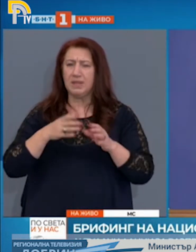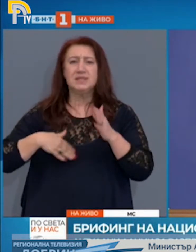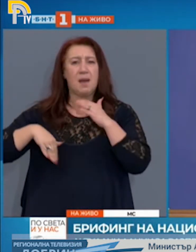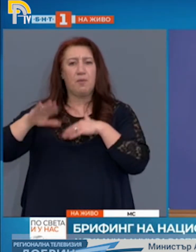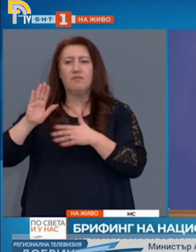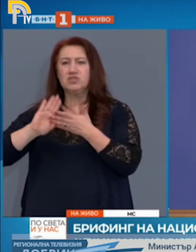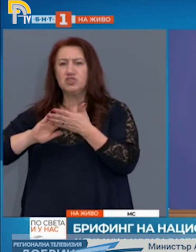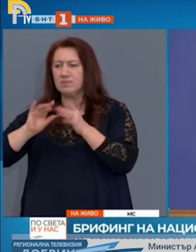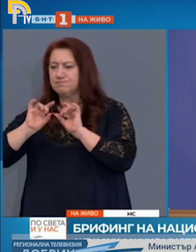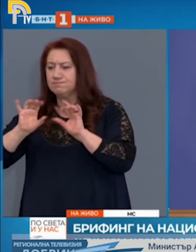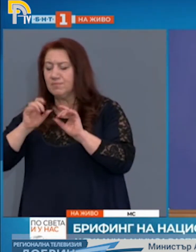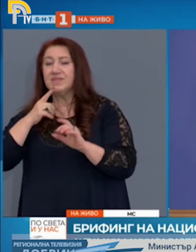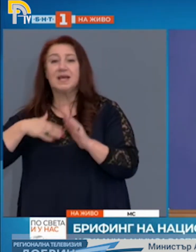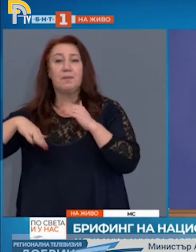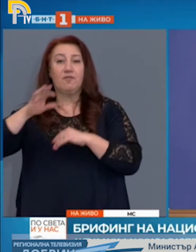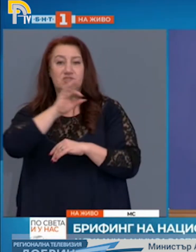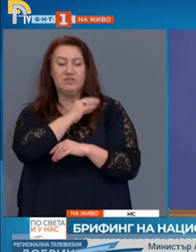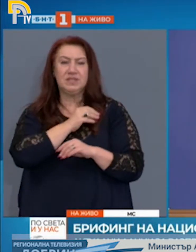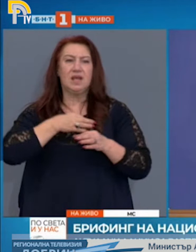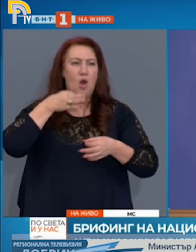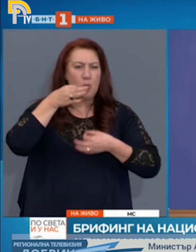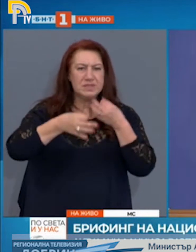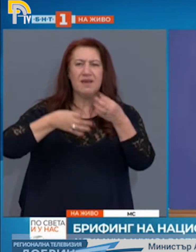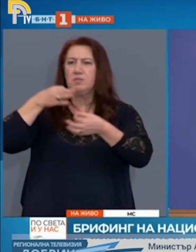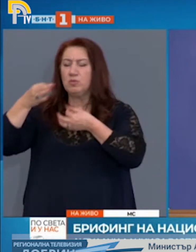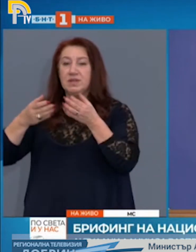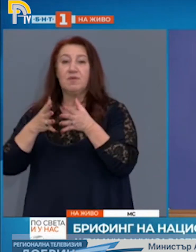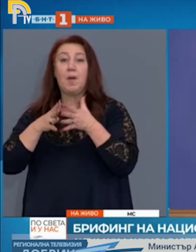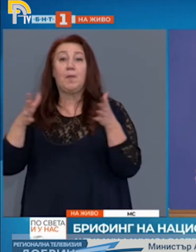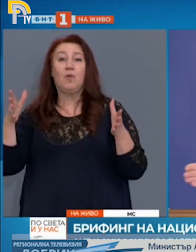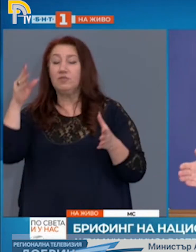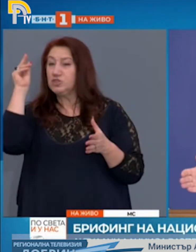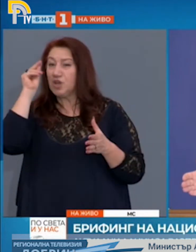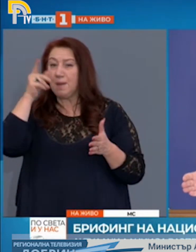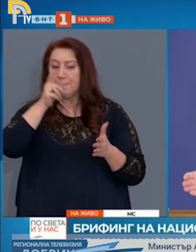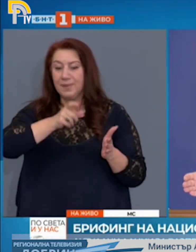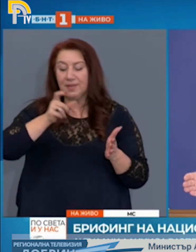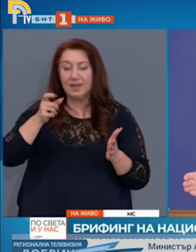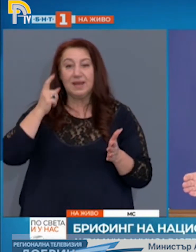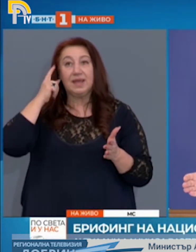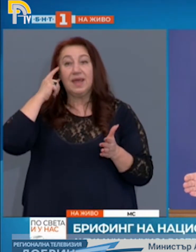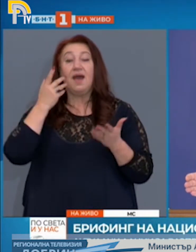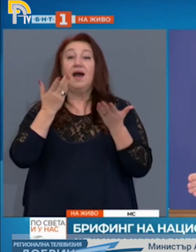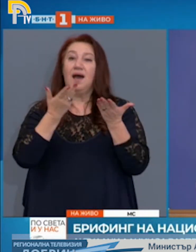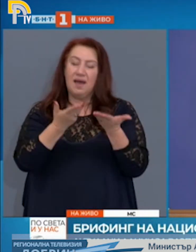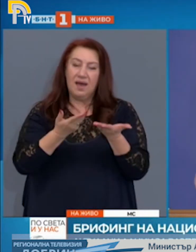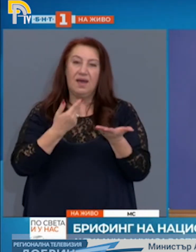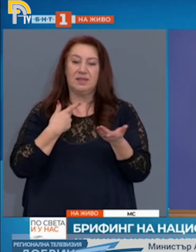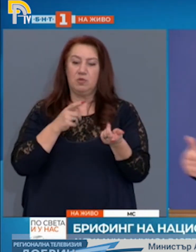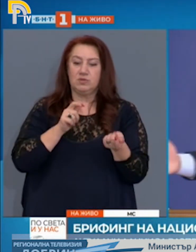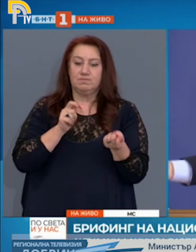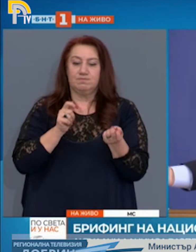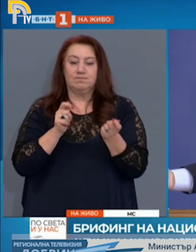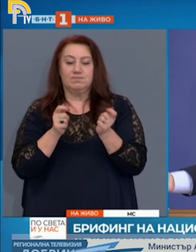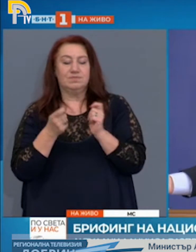вакцини, за да достигнем до повече български граждани, за да променим онази тенденция, за която ви говорих. Тези,